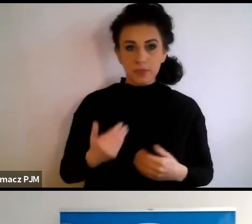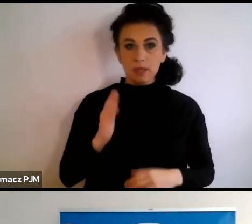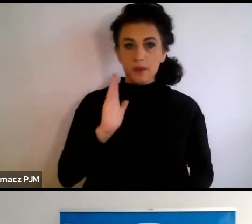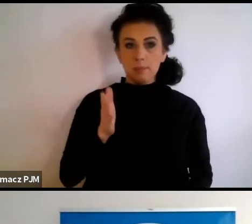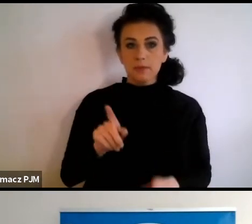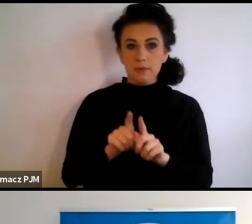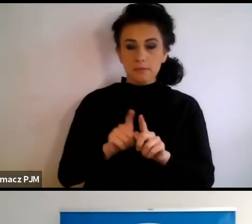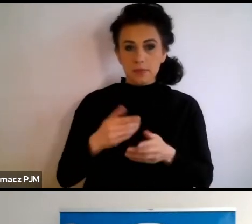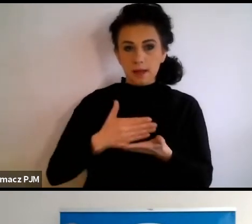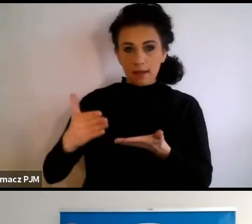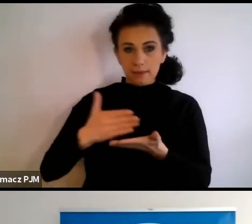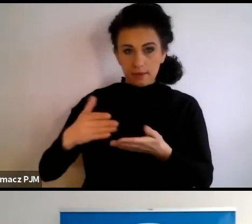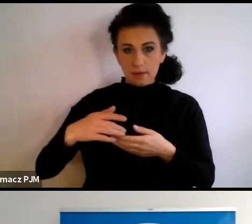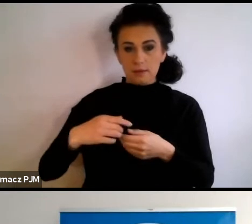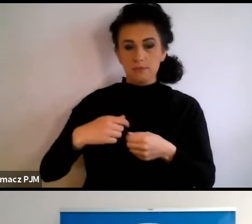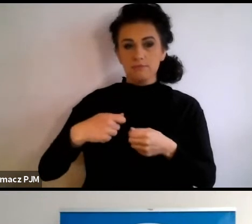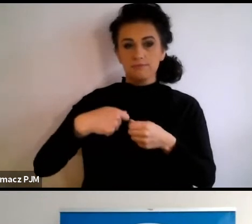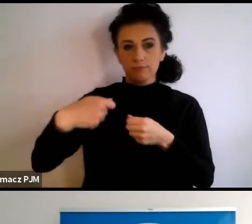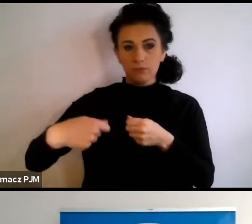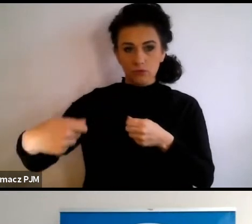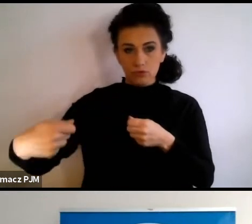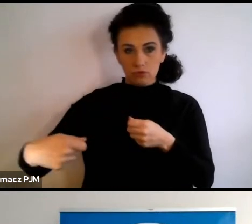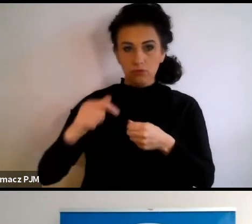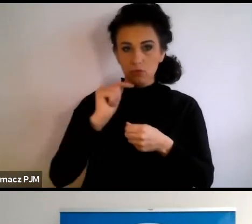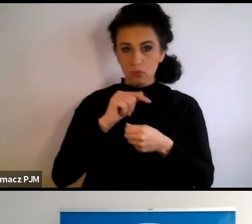materii asysty.